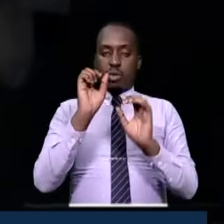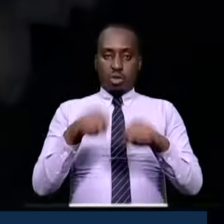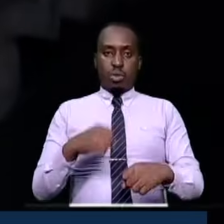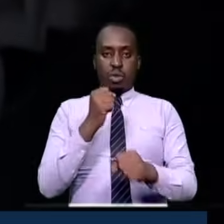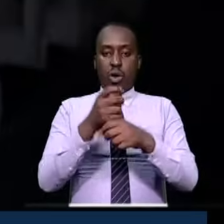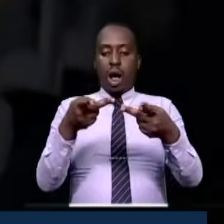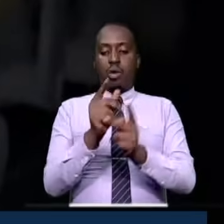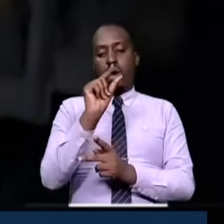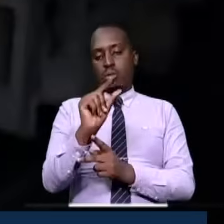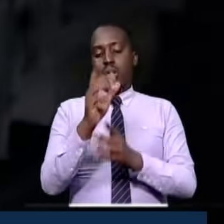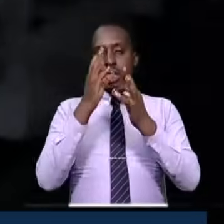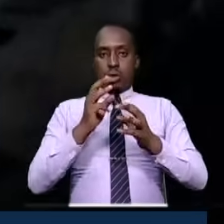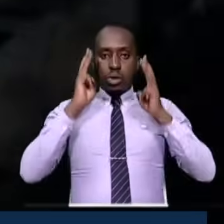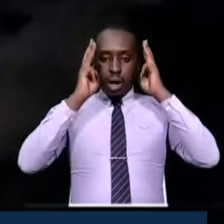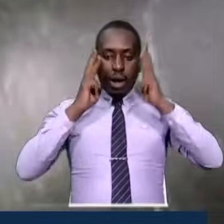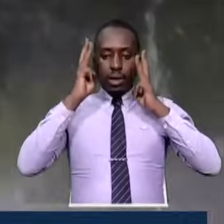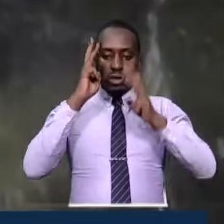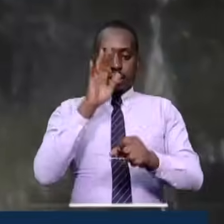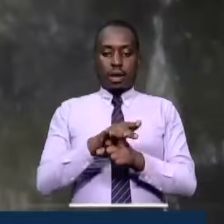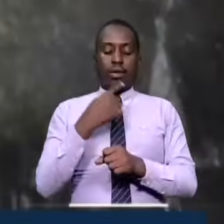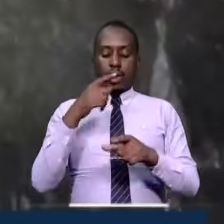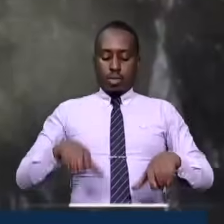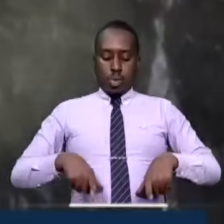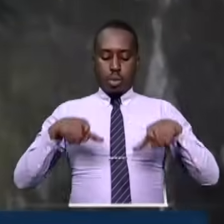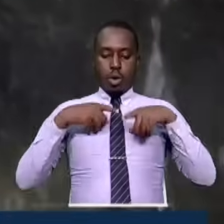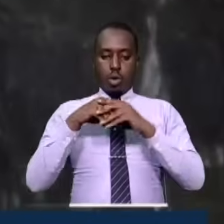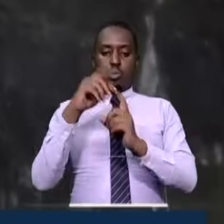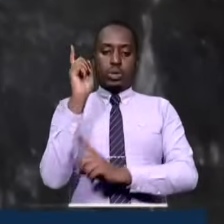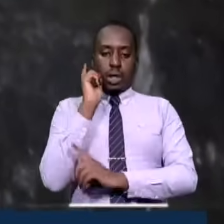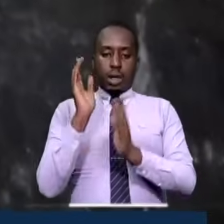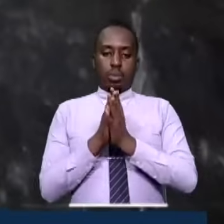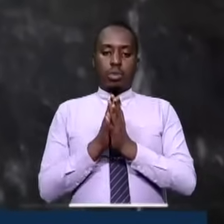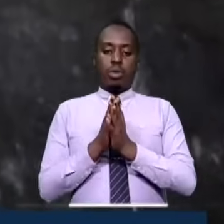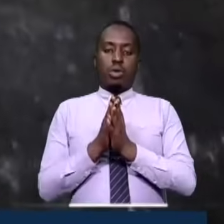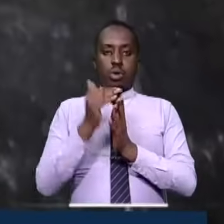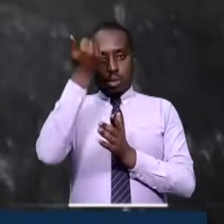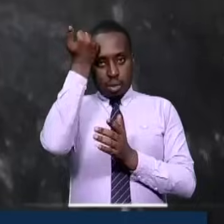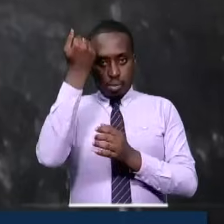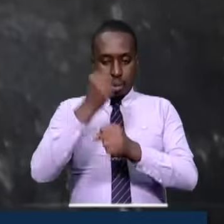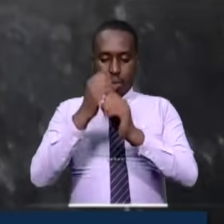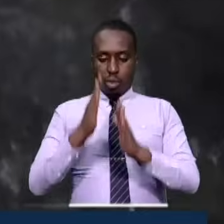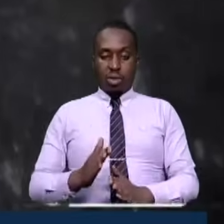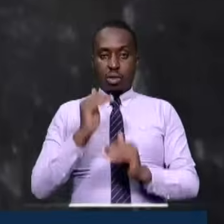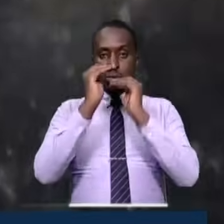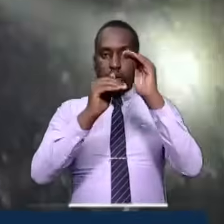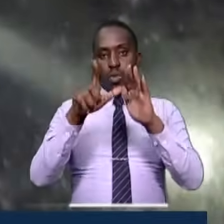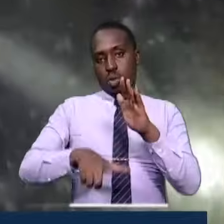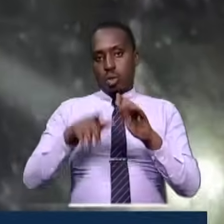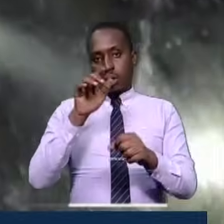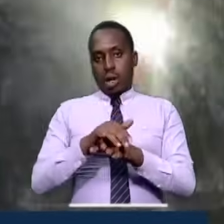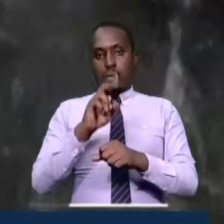hato. Igihangayikishije ni uko imibereho, umutekano n'ubwishingizi by'abakozi bikiri ku rwego rwo hasi